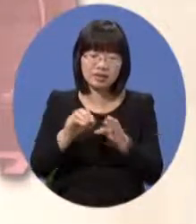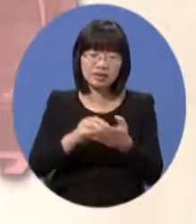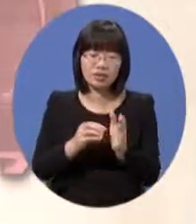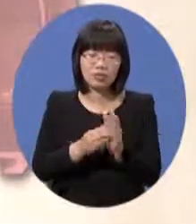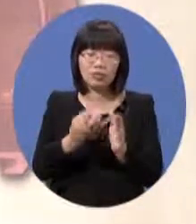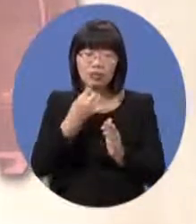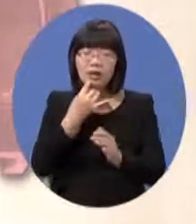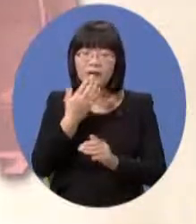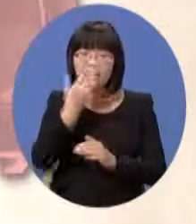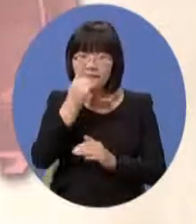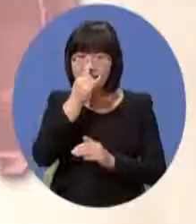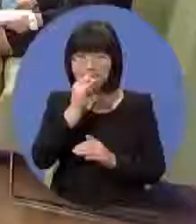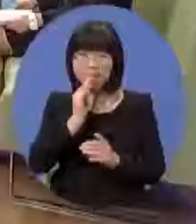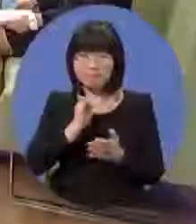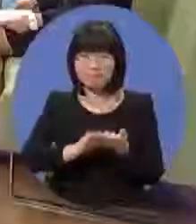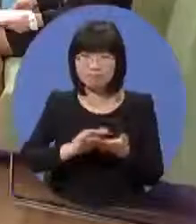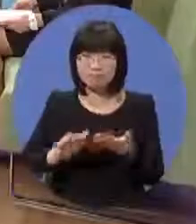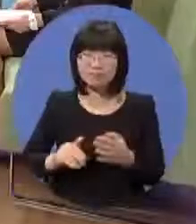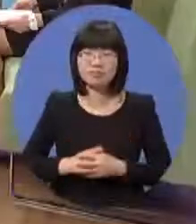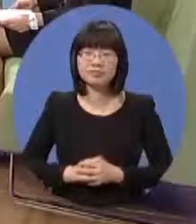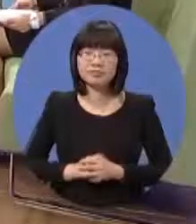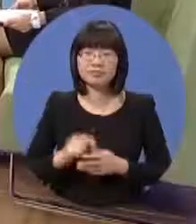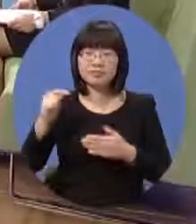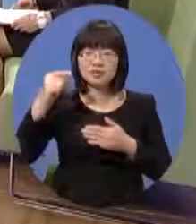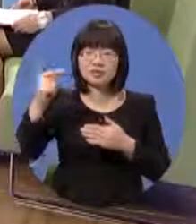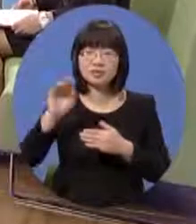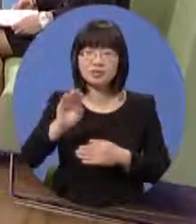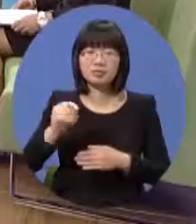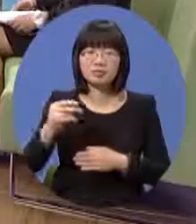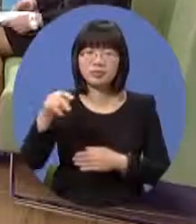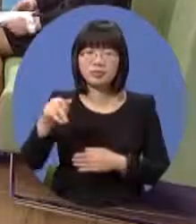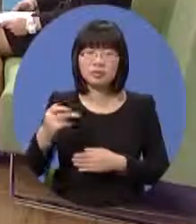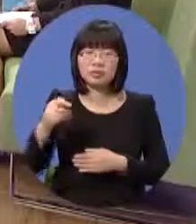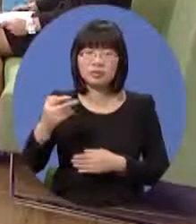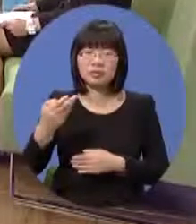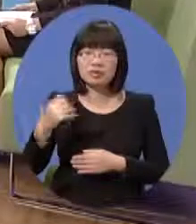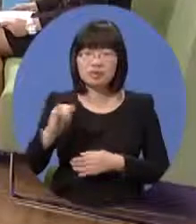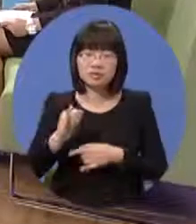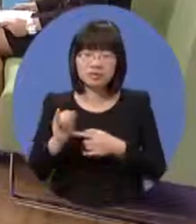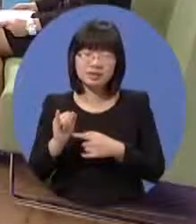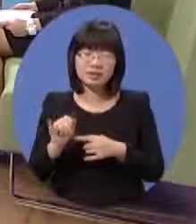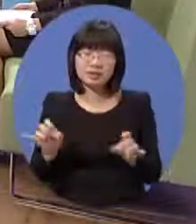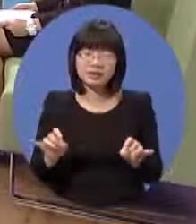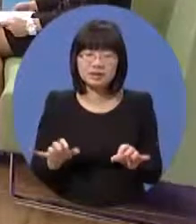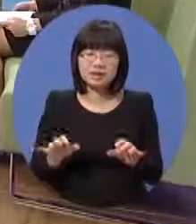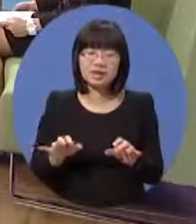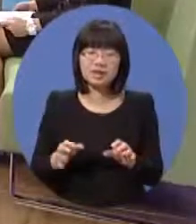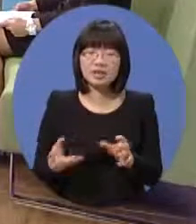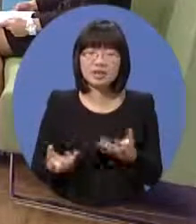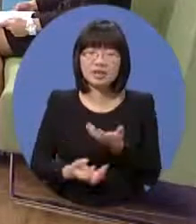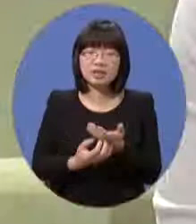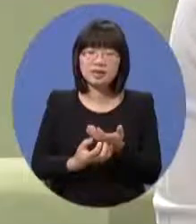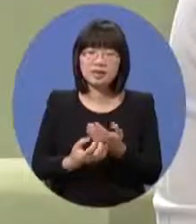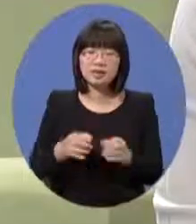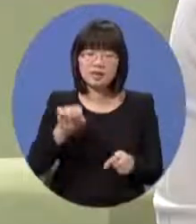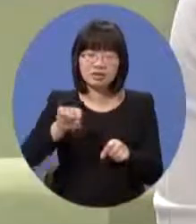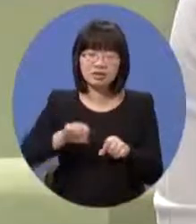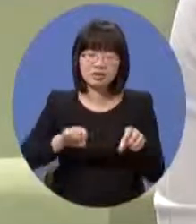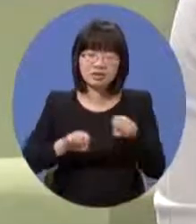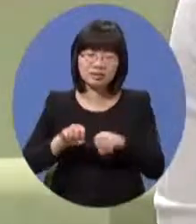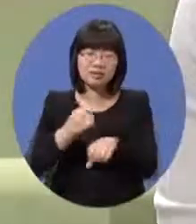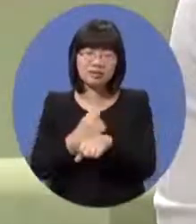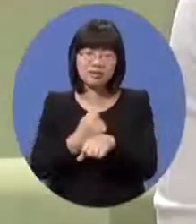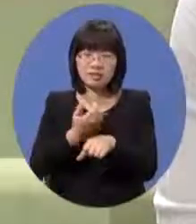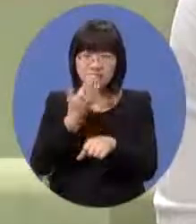아, 마요네즈 찍어 먹으면 맛있어요. 네. 네, 그다음에 이제 브로콜리는 살짝 네. 데치신 다음에 네. 양념해서 드시는 방법으로